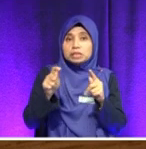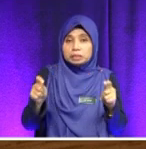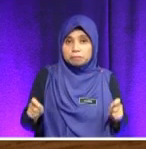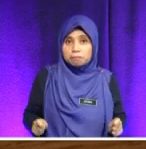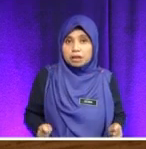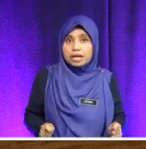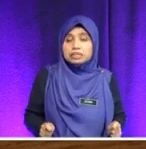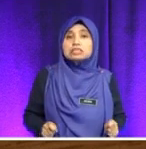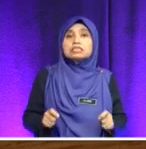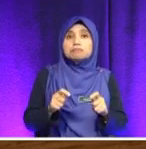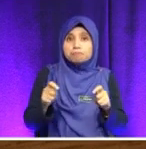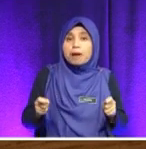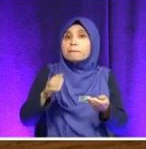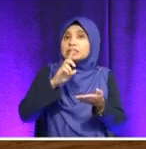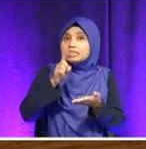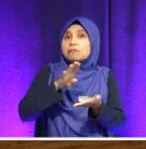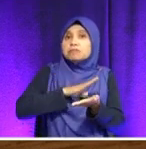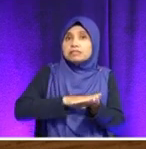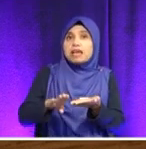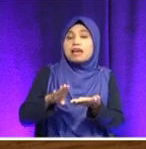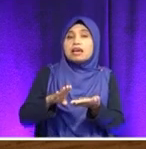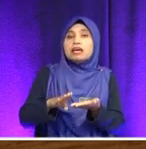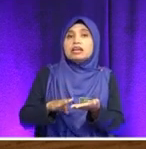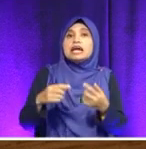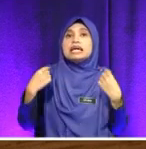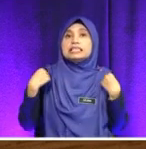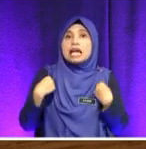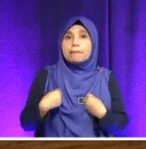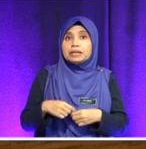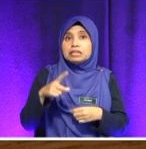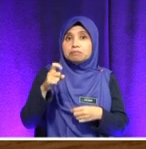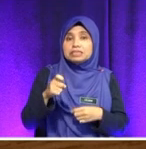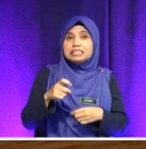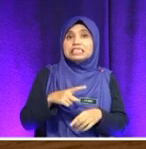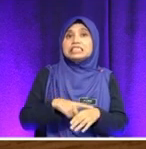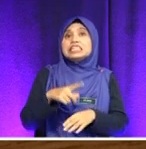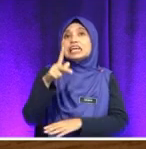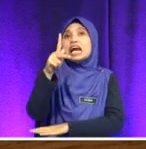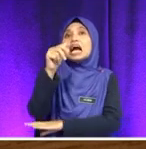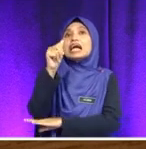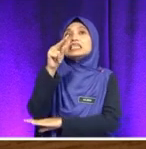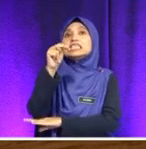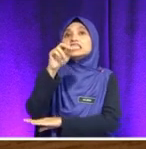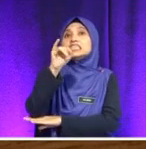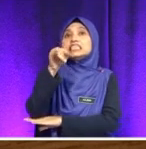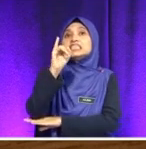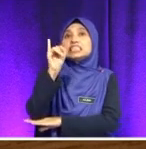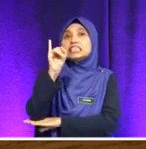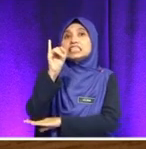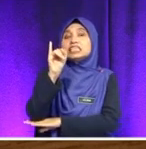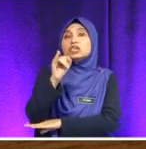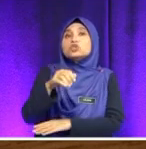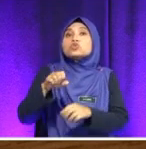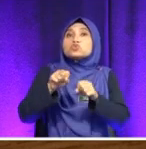dalam keadaan bersih. Yang ketiga, napkin perlu dikanji sebelum dilipat supaya lebih keras